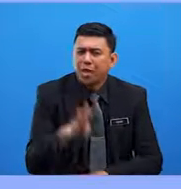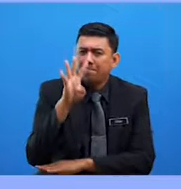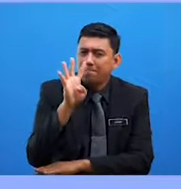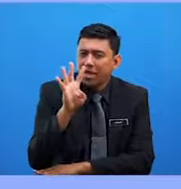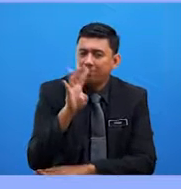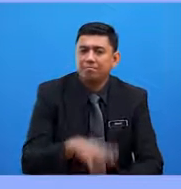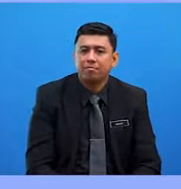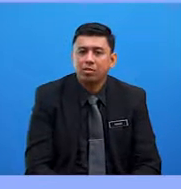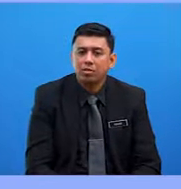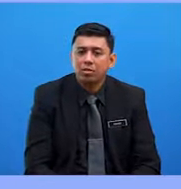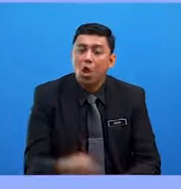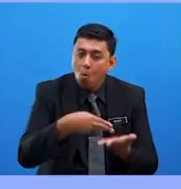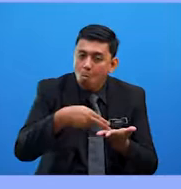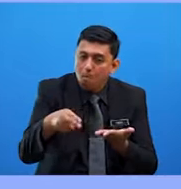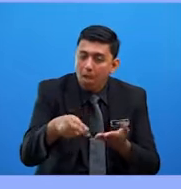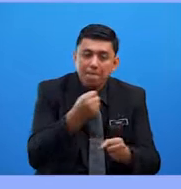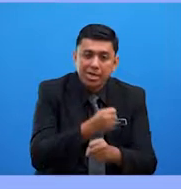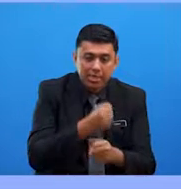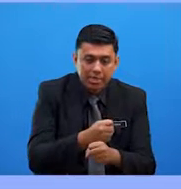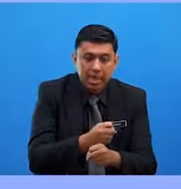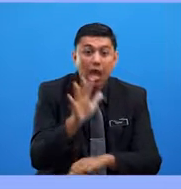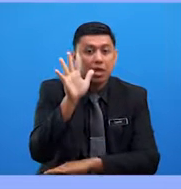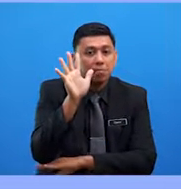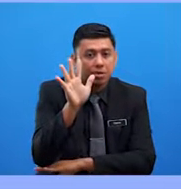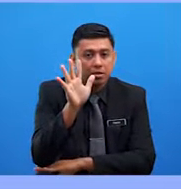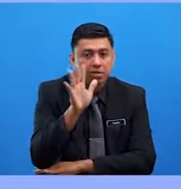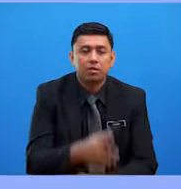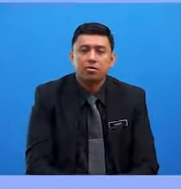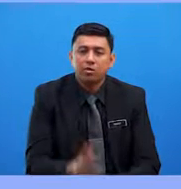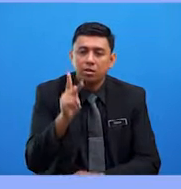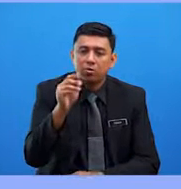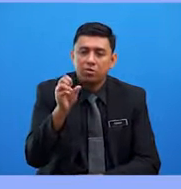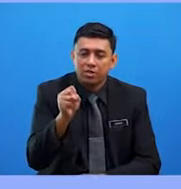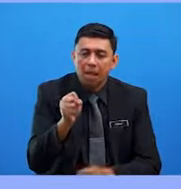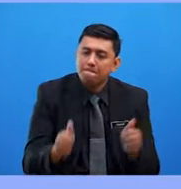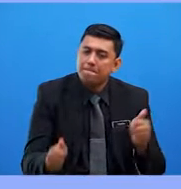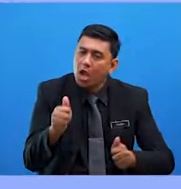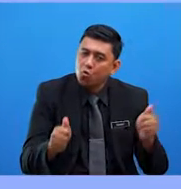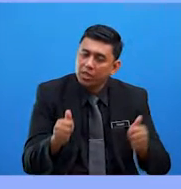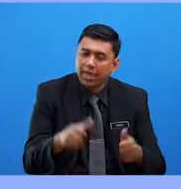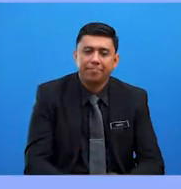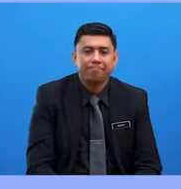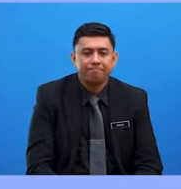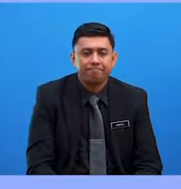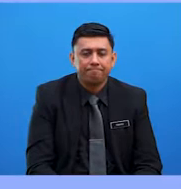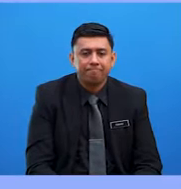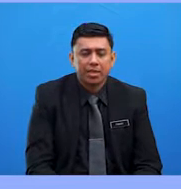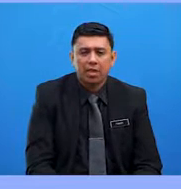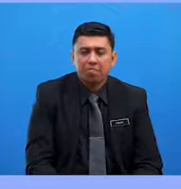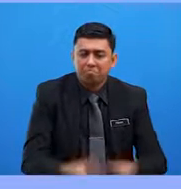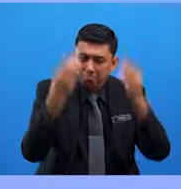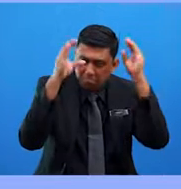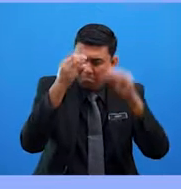Keempat, upah pekerja. Dan kelima, kos pengangkutan. Cikgu akan